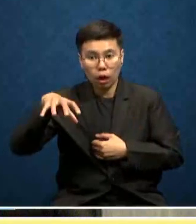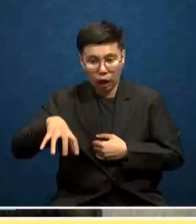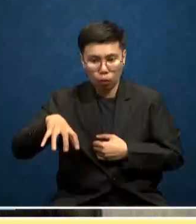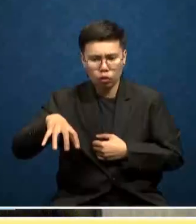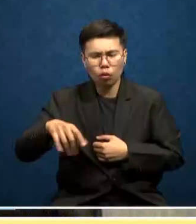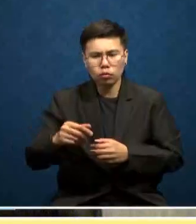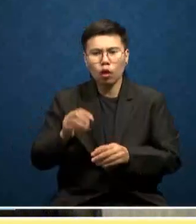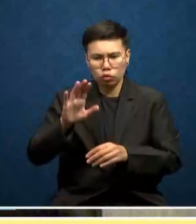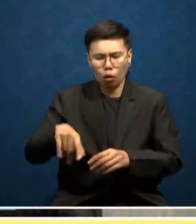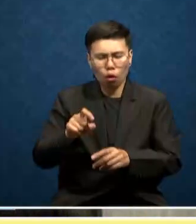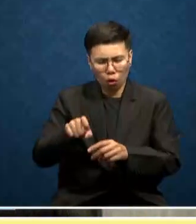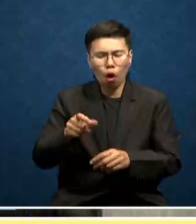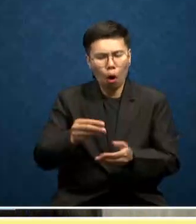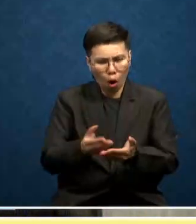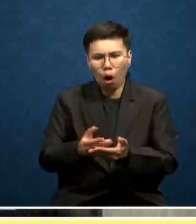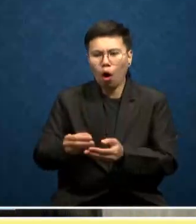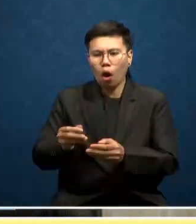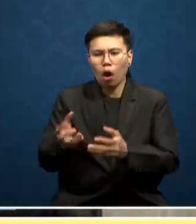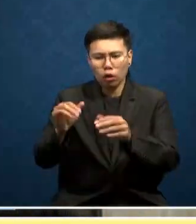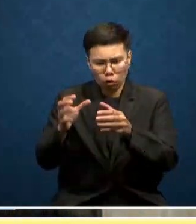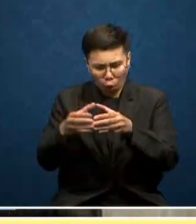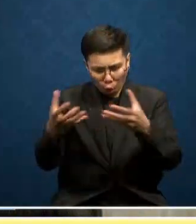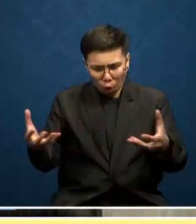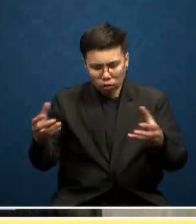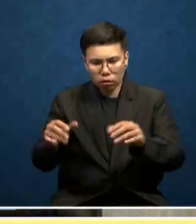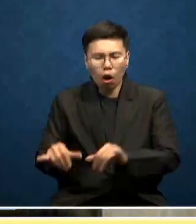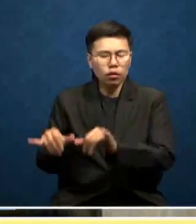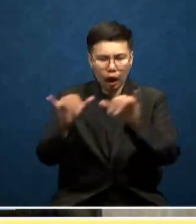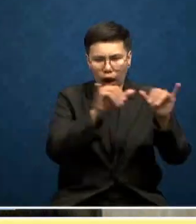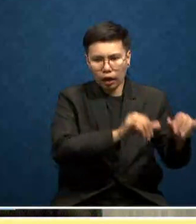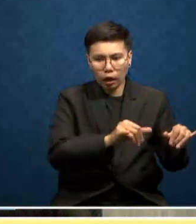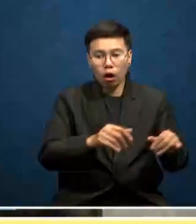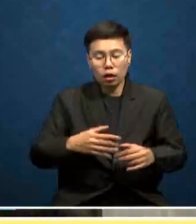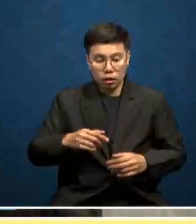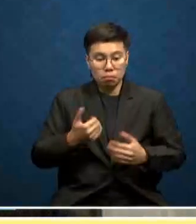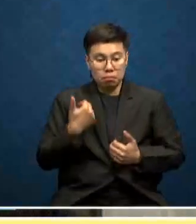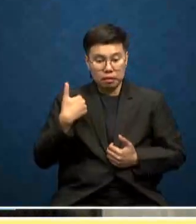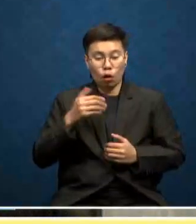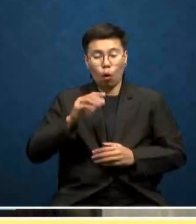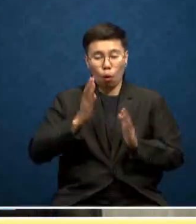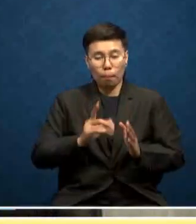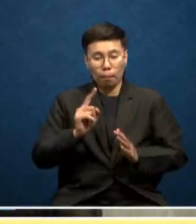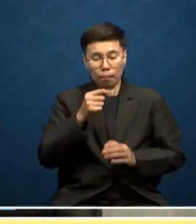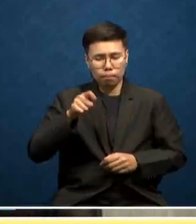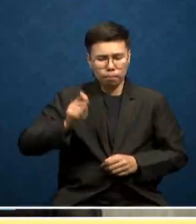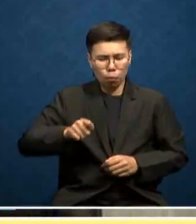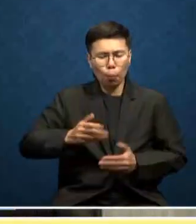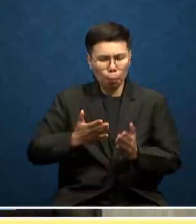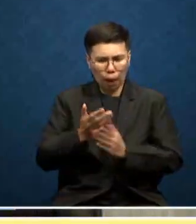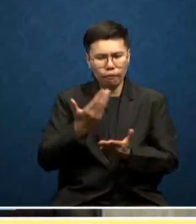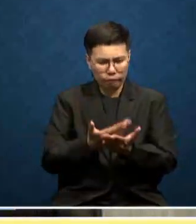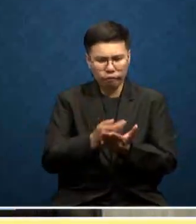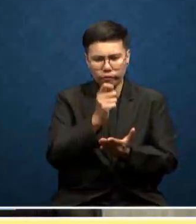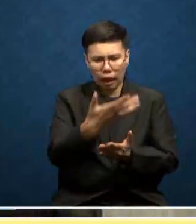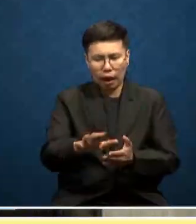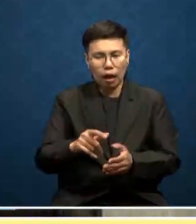ที่ไม่เกี่ยวข้องให้ออกไปเพื่อให้ผู้ที่ประมูลทรัพย์ได้นั้นเขาได้ไปโดยปลอดภัยแล้วก็สามารถใช้ประโยชน์ได้ทัน